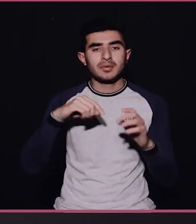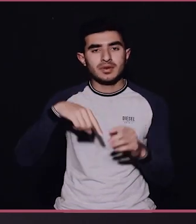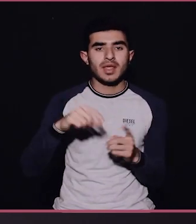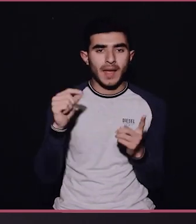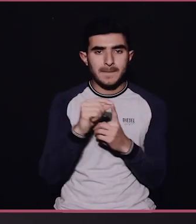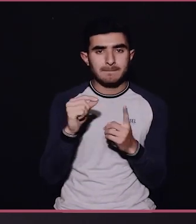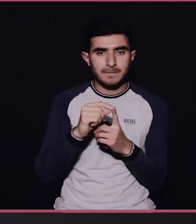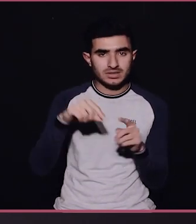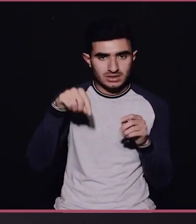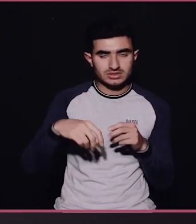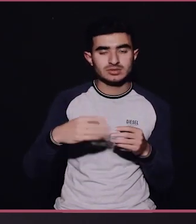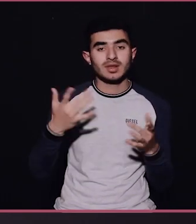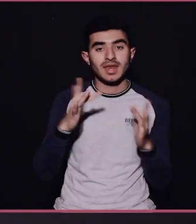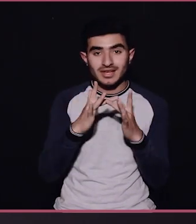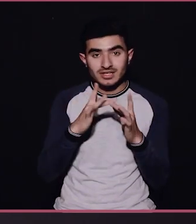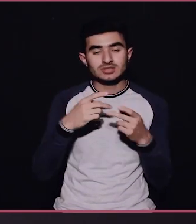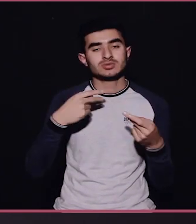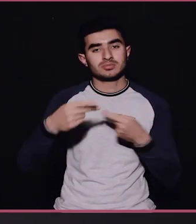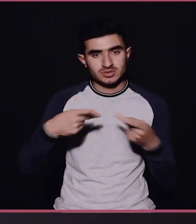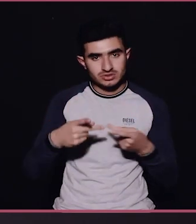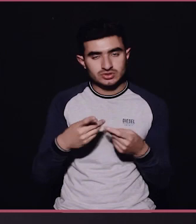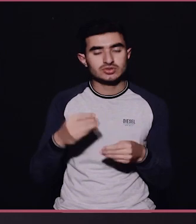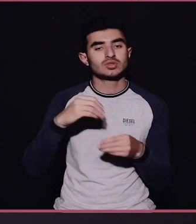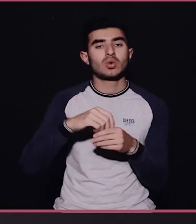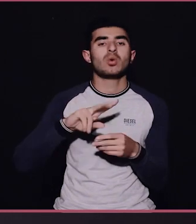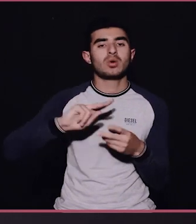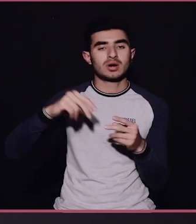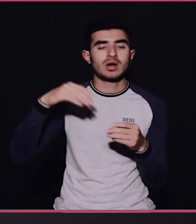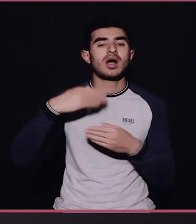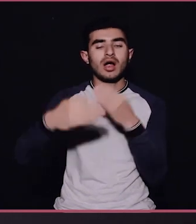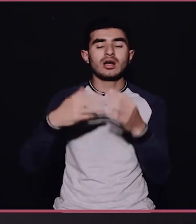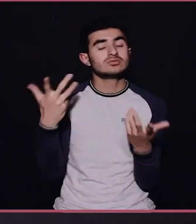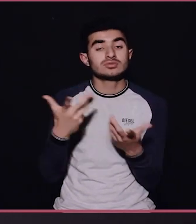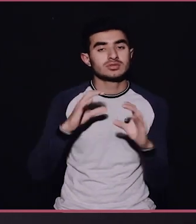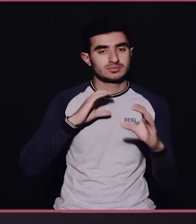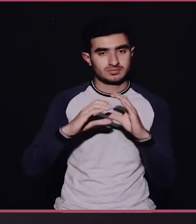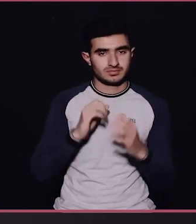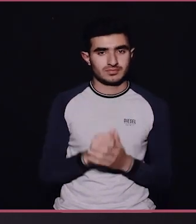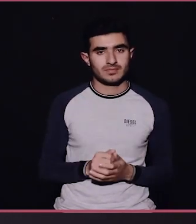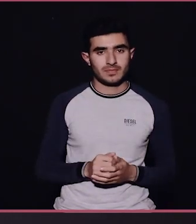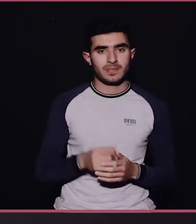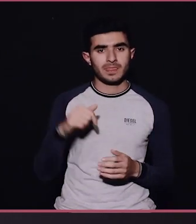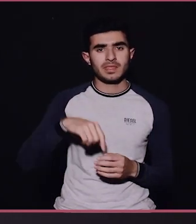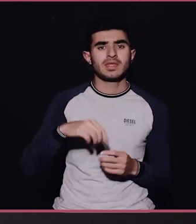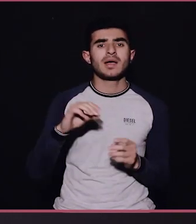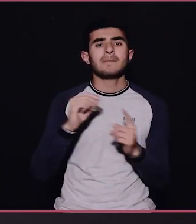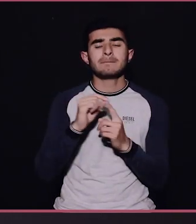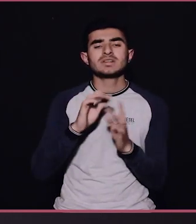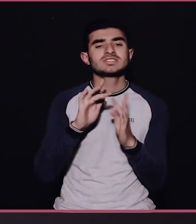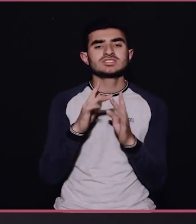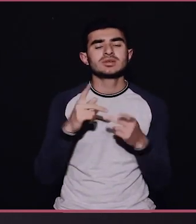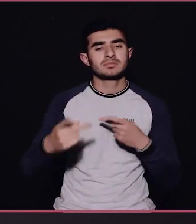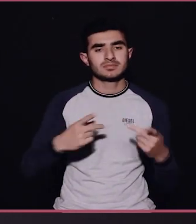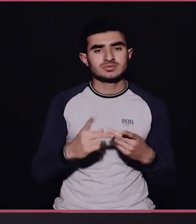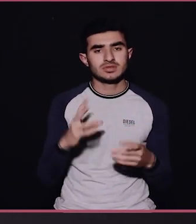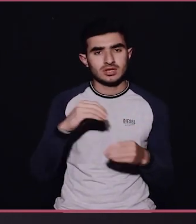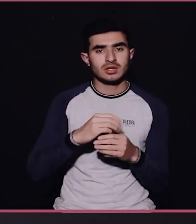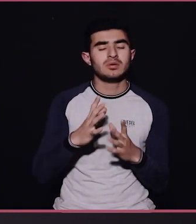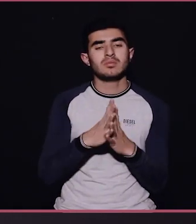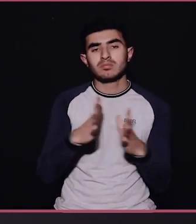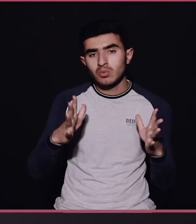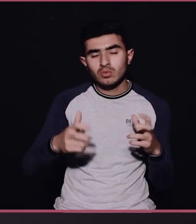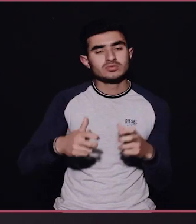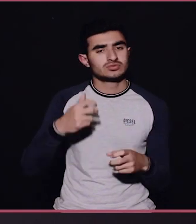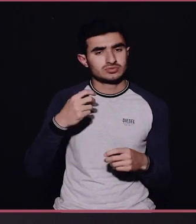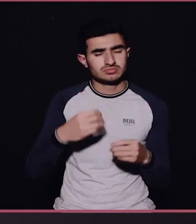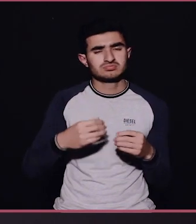in Pakistan and some of the factors influencing its future. So e-commerce in Pakistan right now is very much in its